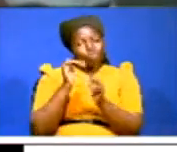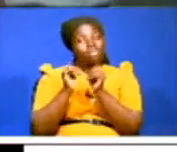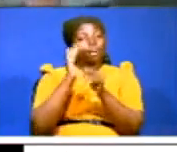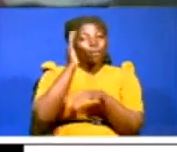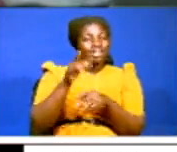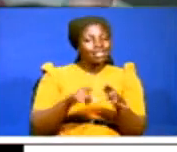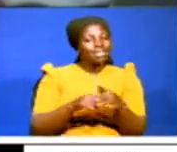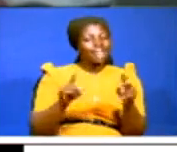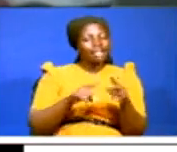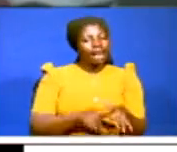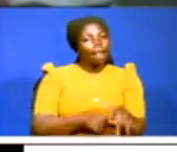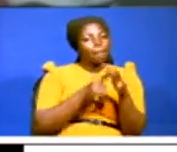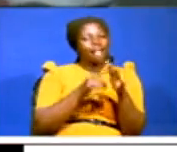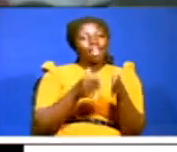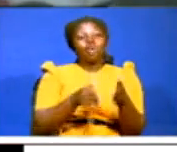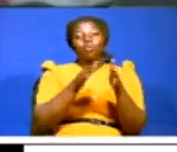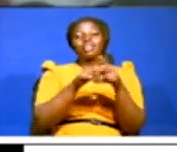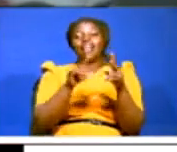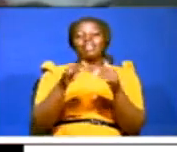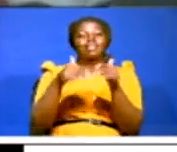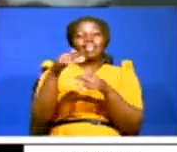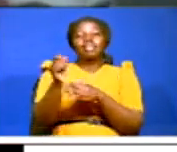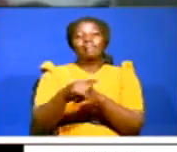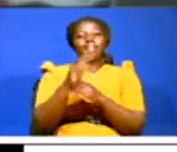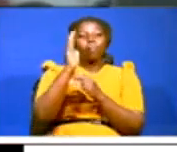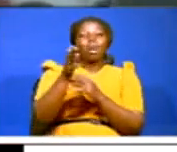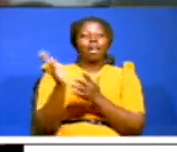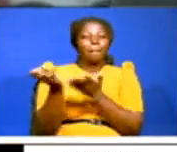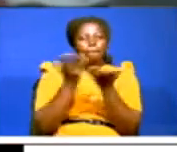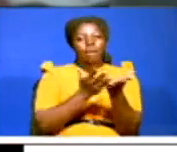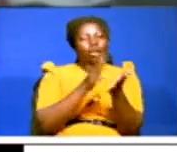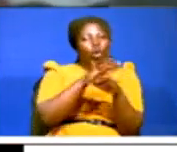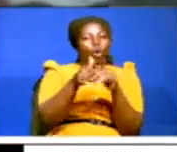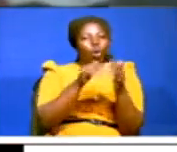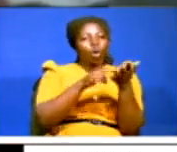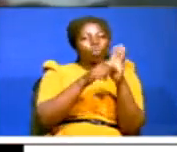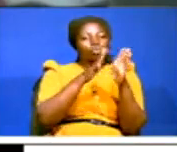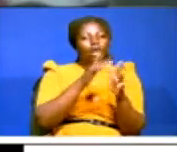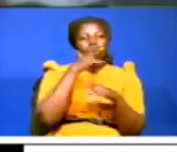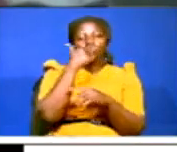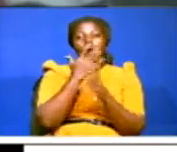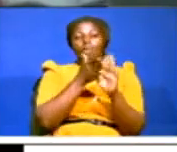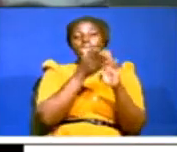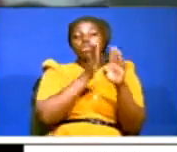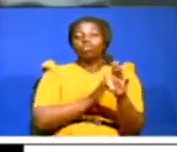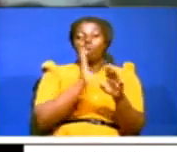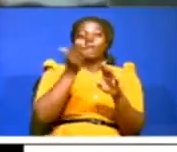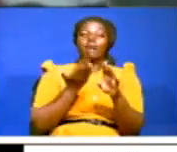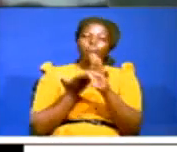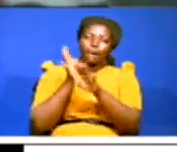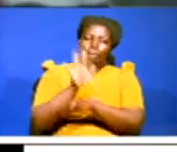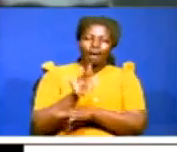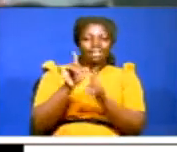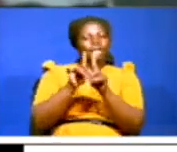kuzitengeneza kuanzia mwezi ujao. Tutale ile contractors wote wametoka barabarani, tutawarudisha na